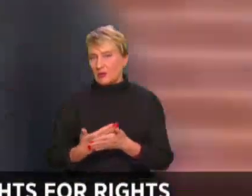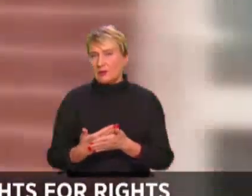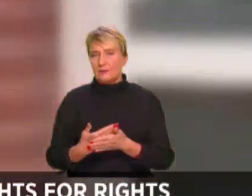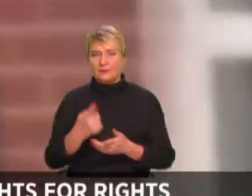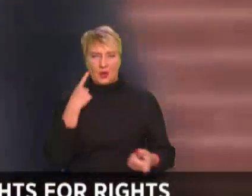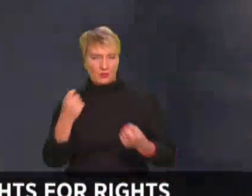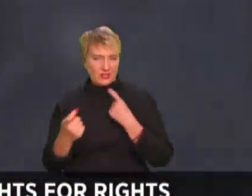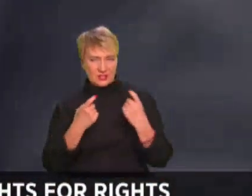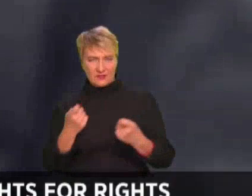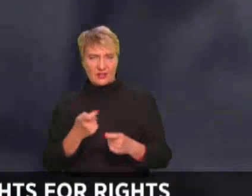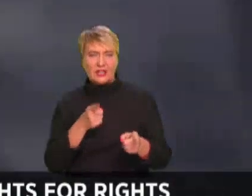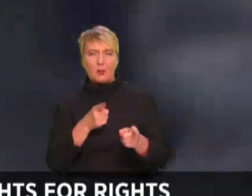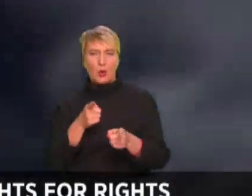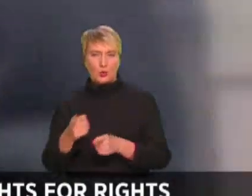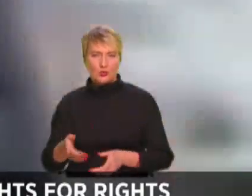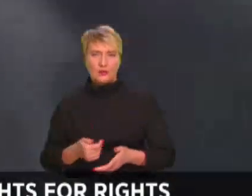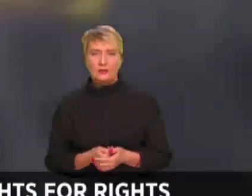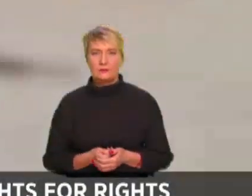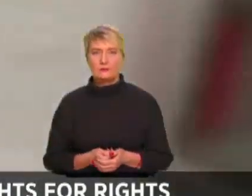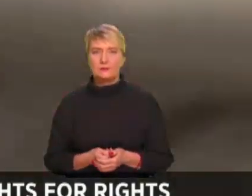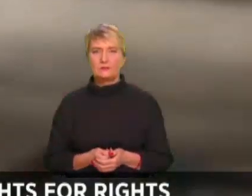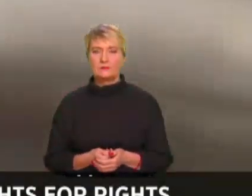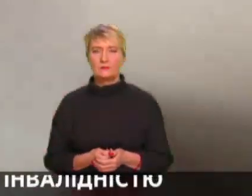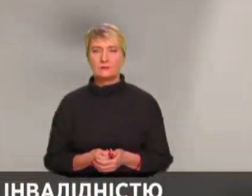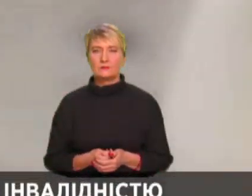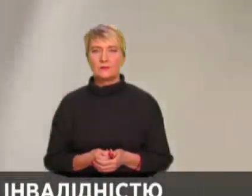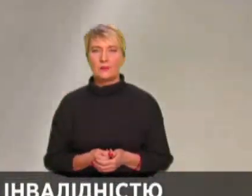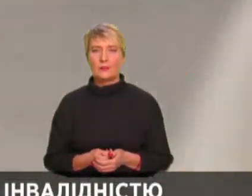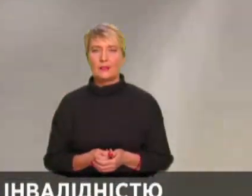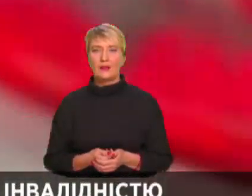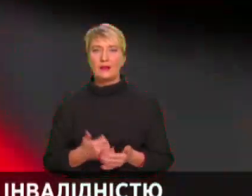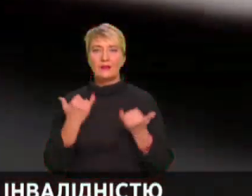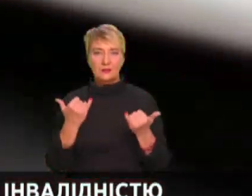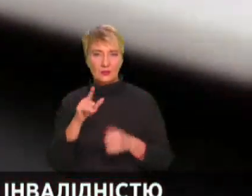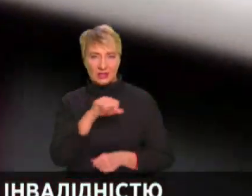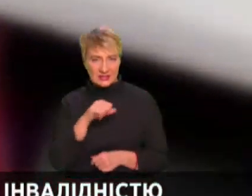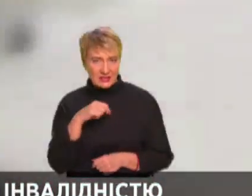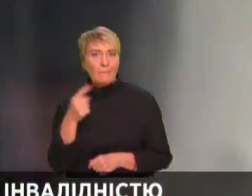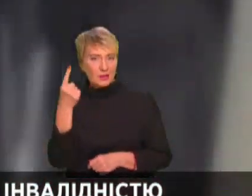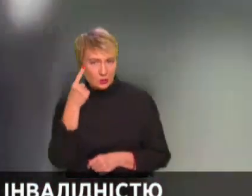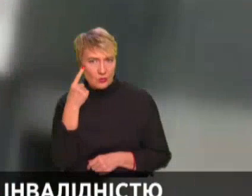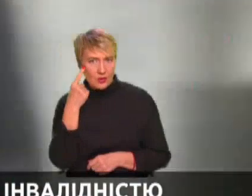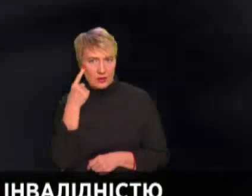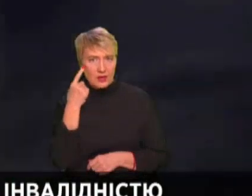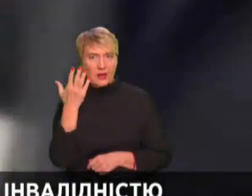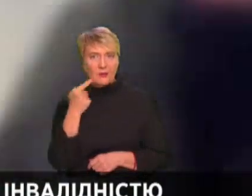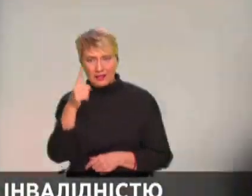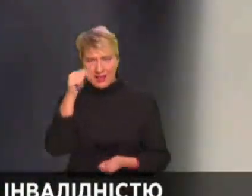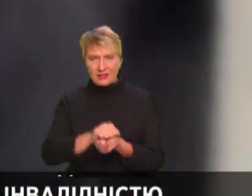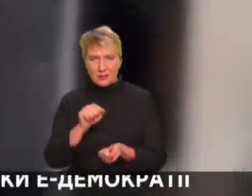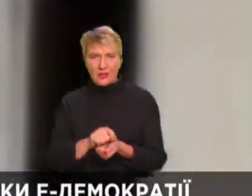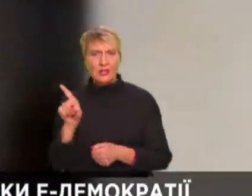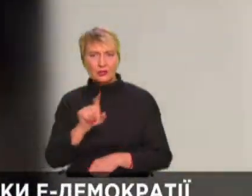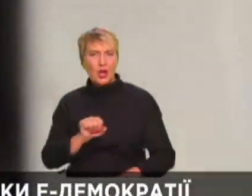обзивати його і погрожувати. Скільки дав, скільки шатися, ти думав? Що